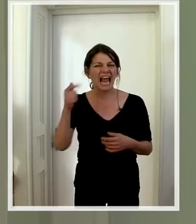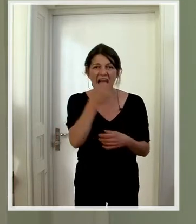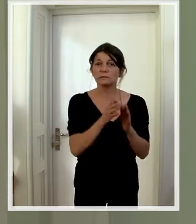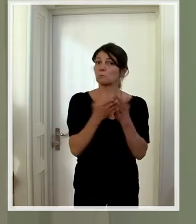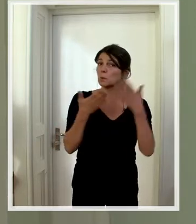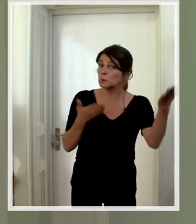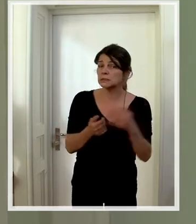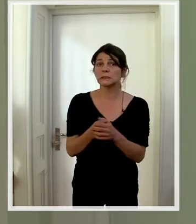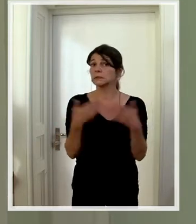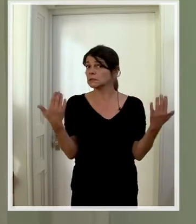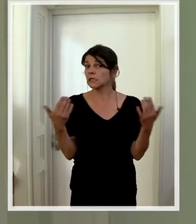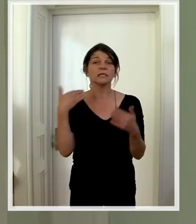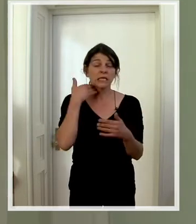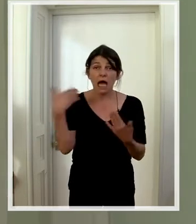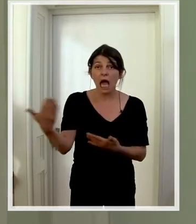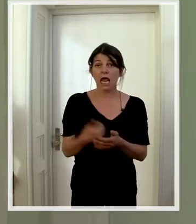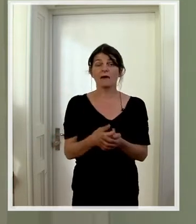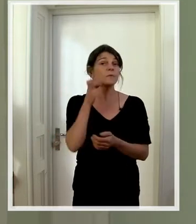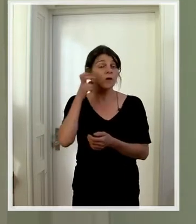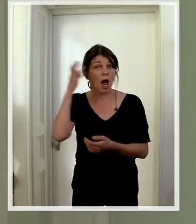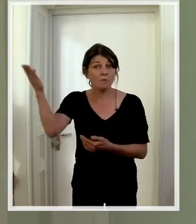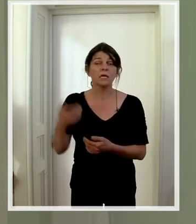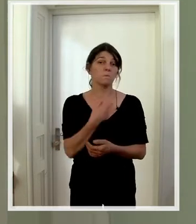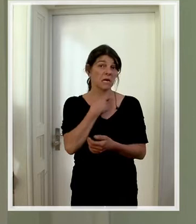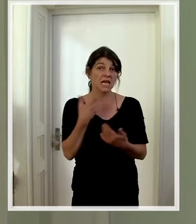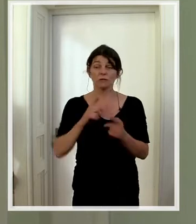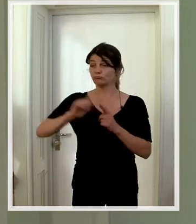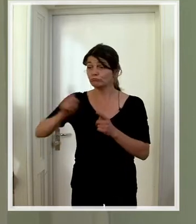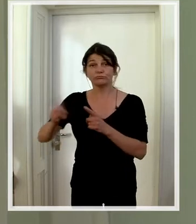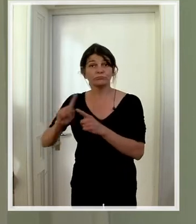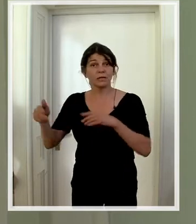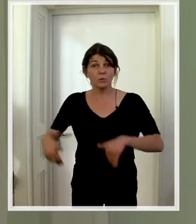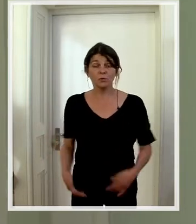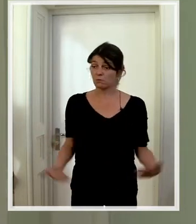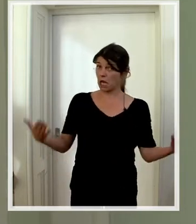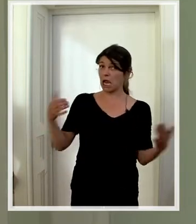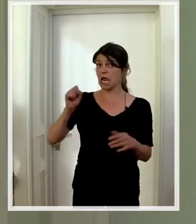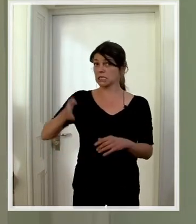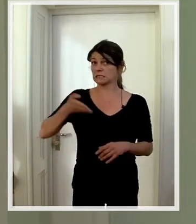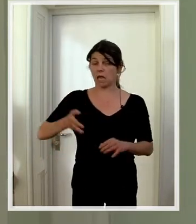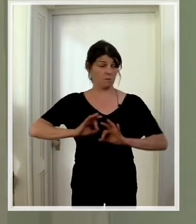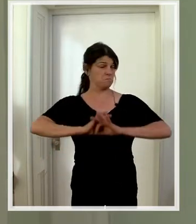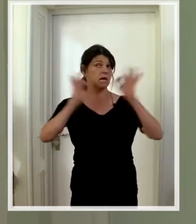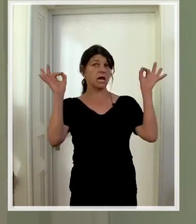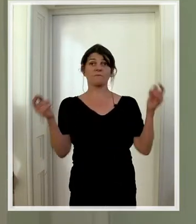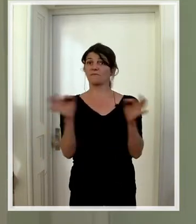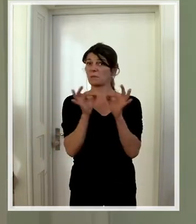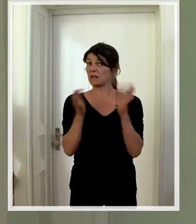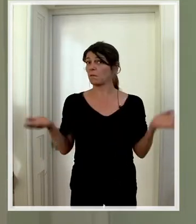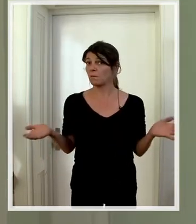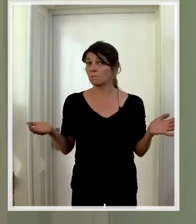gebucht, dass ich in St. Gallen oder auf Torrebier oder auf Bregenz muss, dann ist mit einer S-Bahn eine ideale Verknüpfung dorthin gegeben,